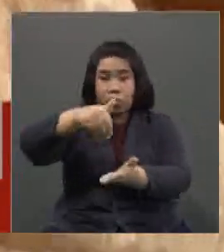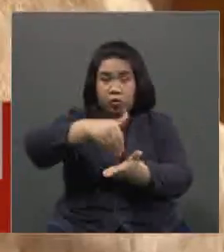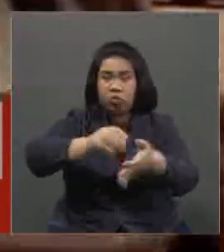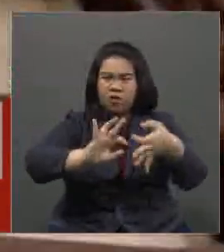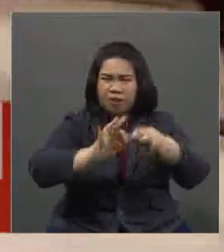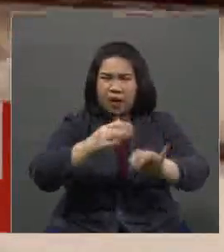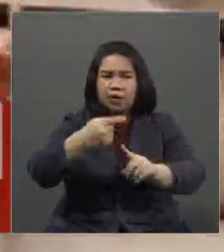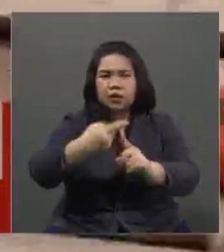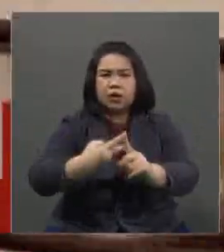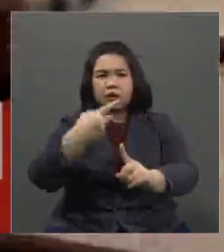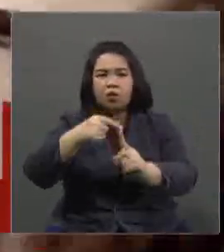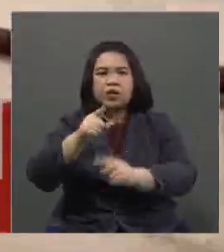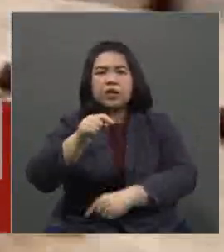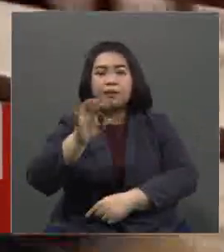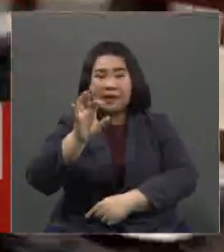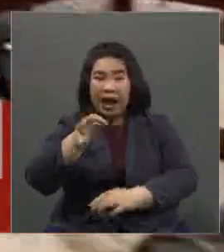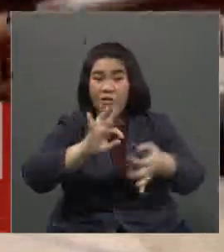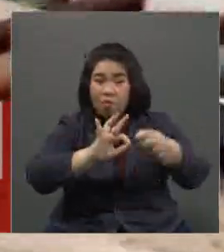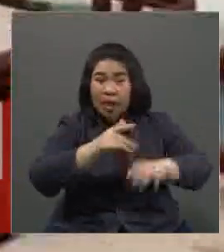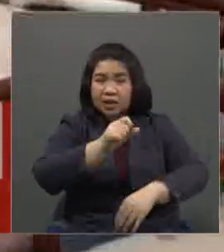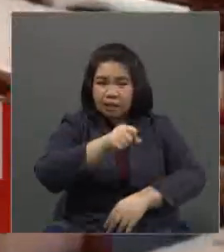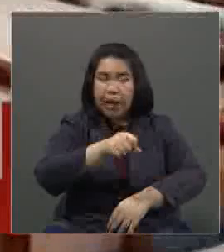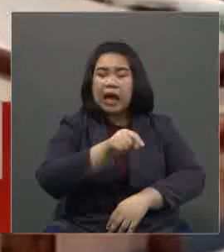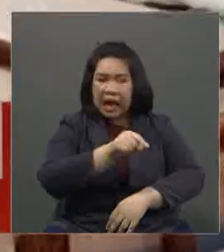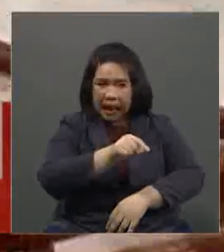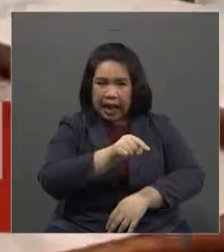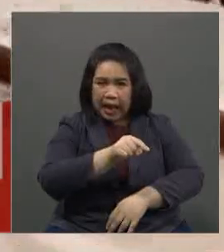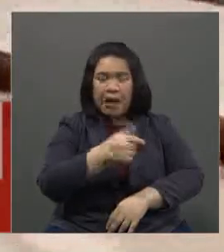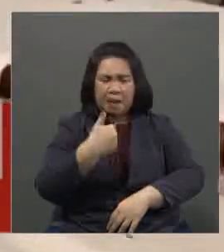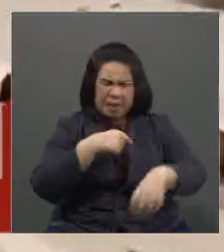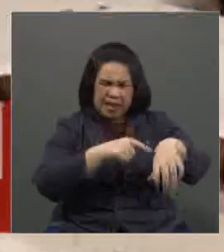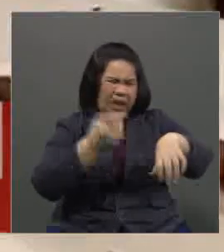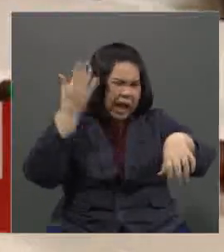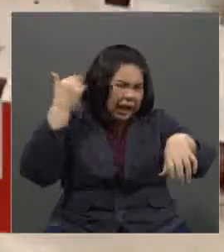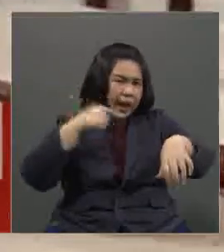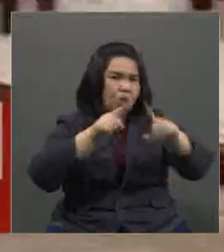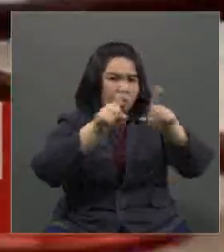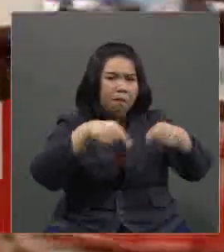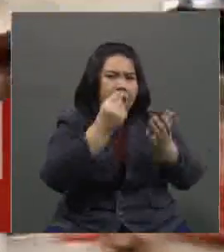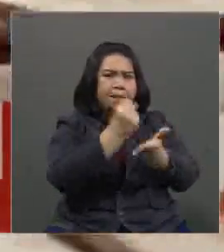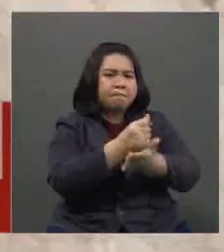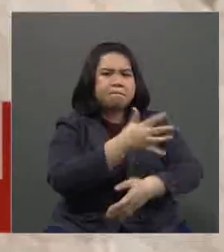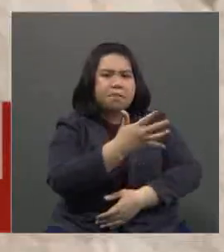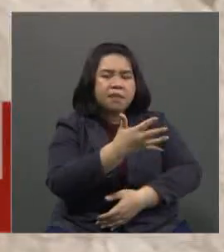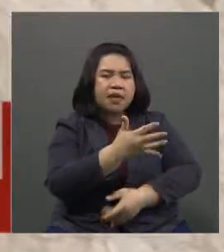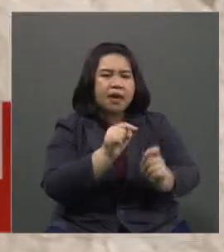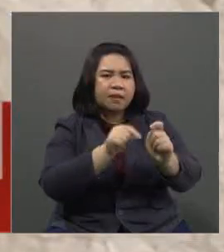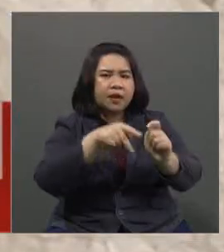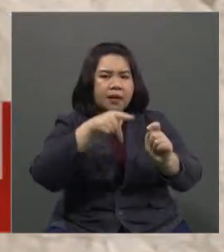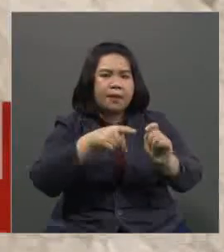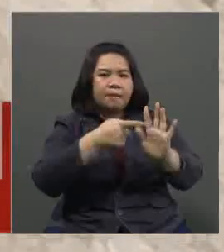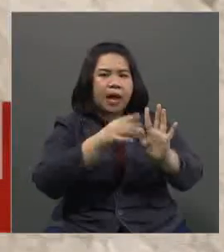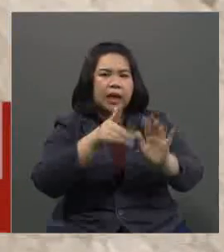เมื่อวันที่ 29กุมภาพันธ์ที่ผ่านมานะคะที่บริเวณโกดังเก่าไม่มีใบอนุญาตประกอบกิจการในอำเภอภาชีจังหวัด